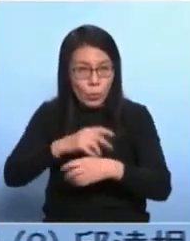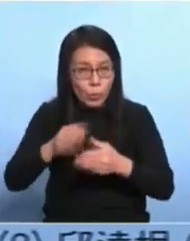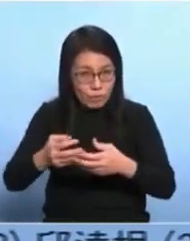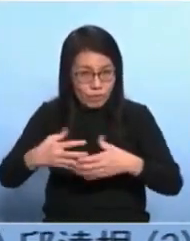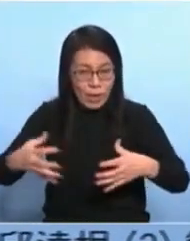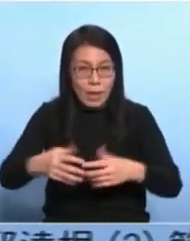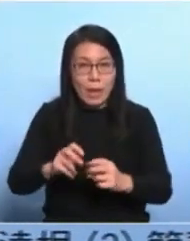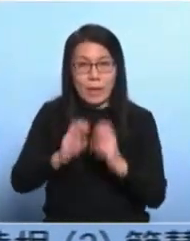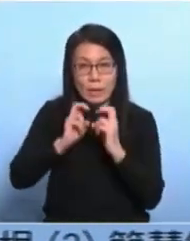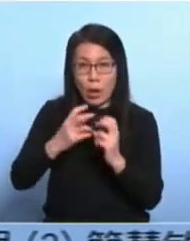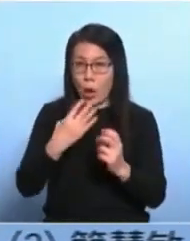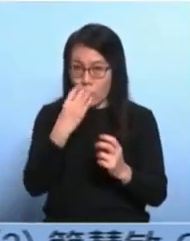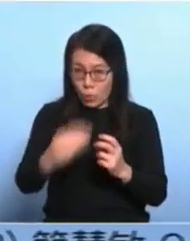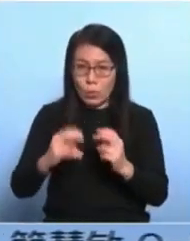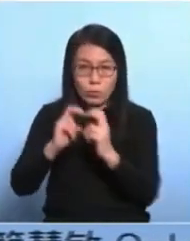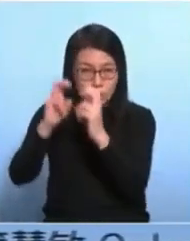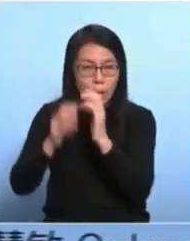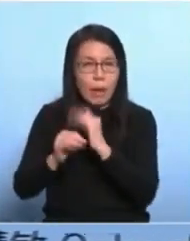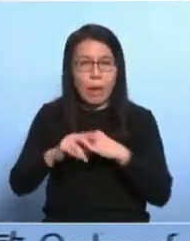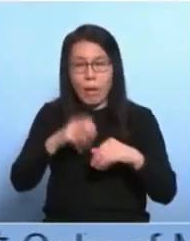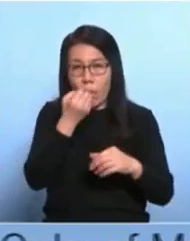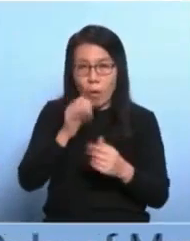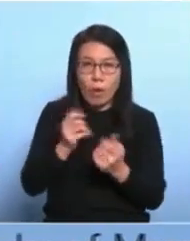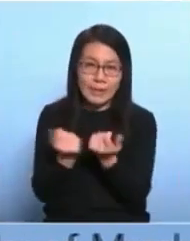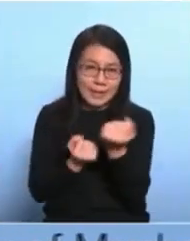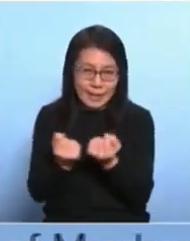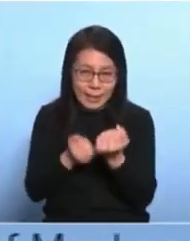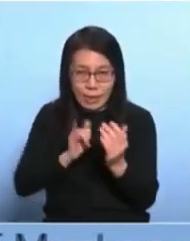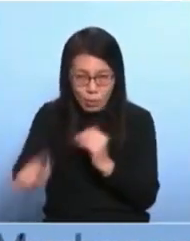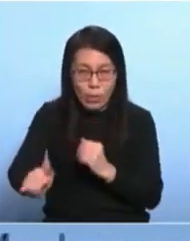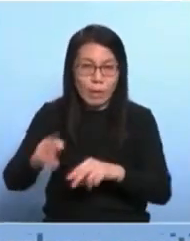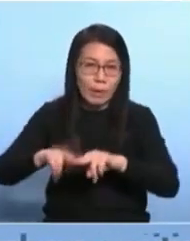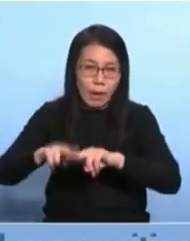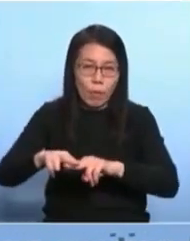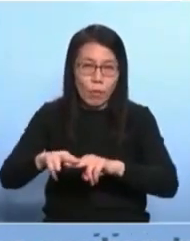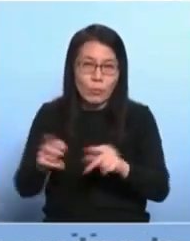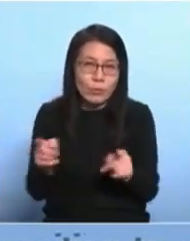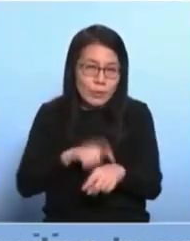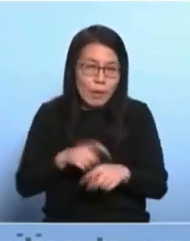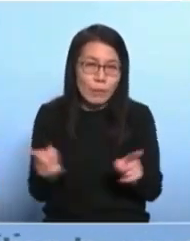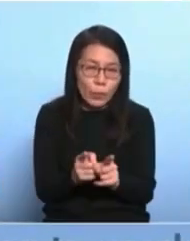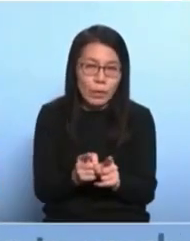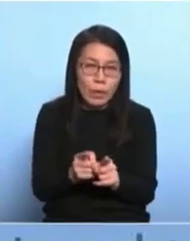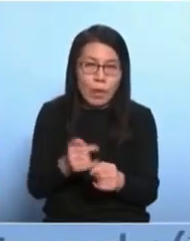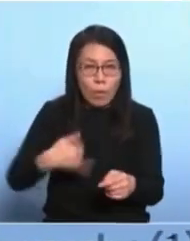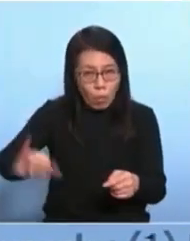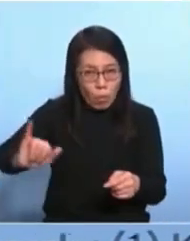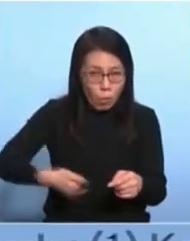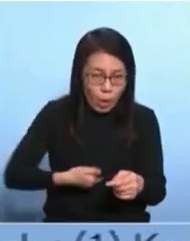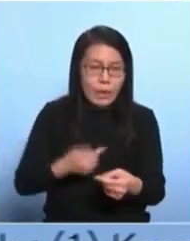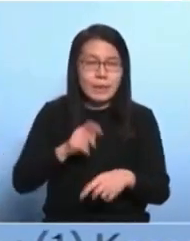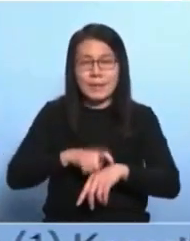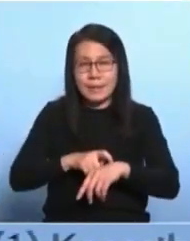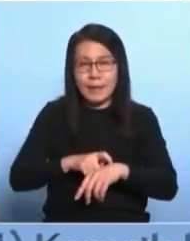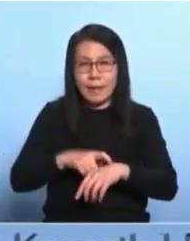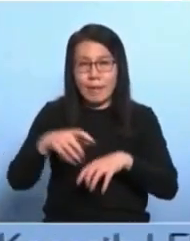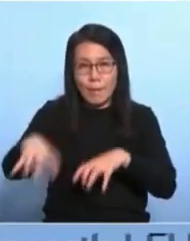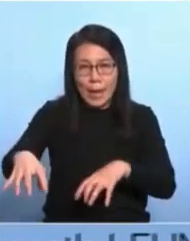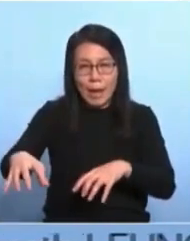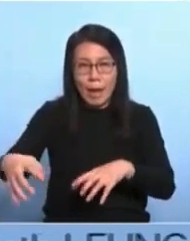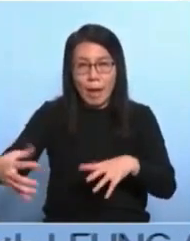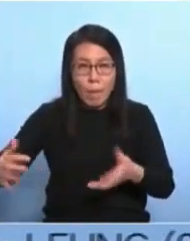高鐵的開通、落實港車北上等的措施，有效縮短香港來往其他城市的時間，可見兩地的融